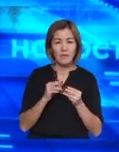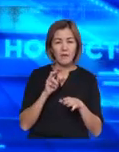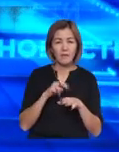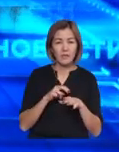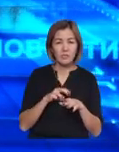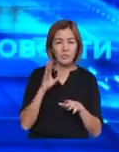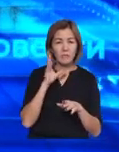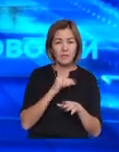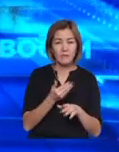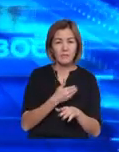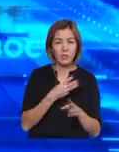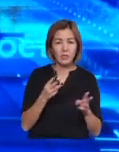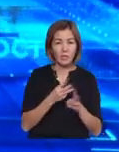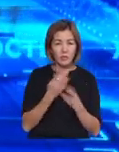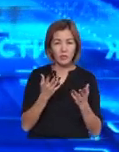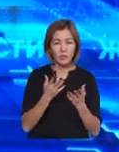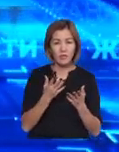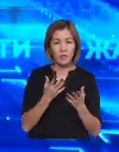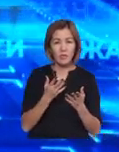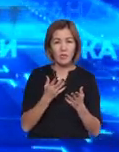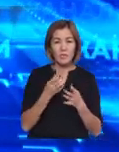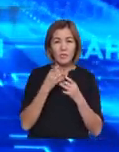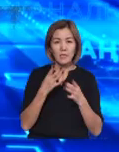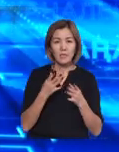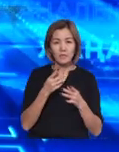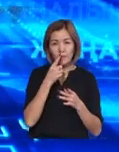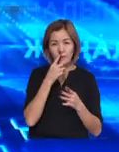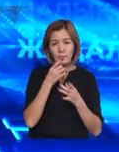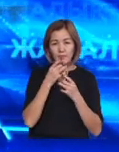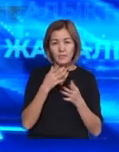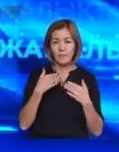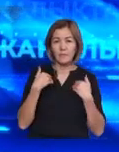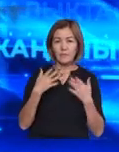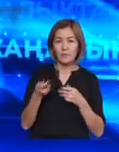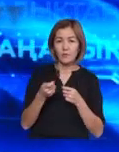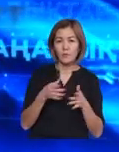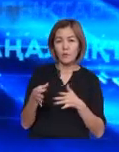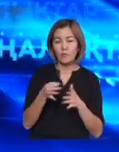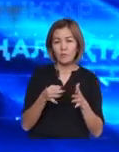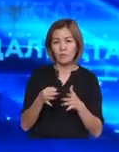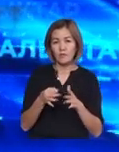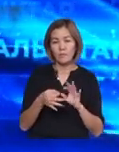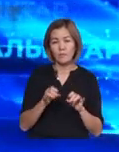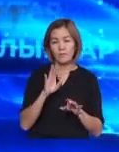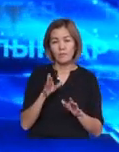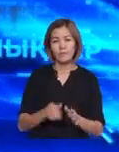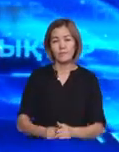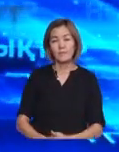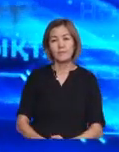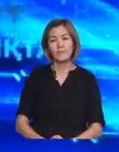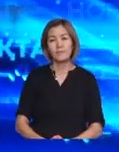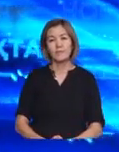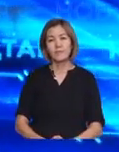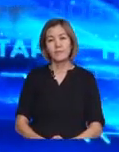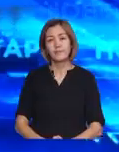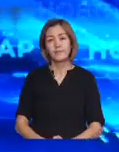могли все желающие. Кроме того, виновников торжества с приближающимся праздником поздравило руководство области. Подробности